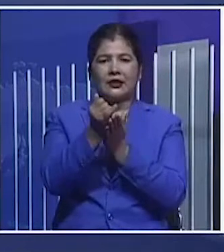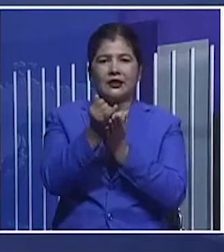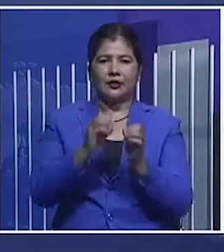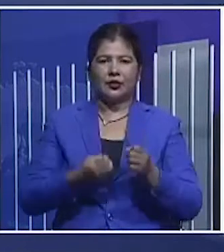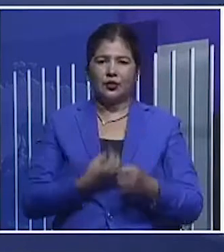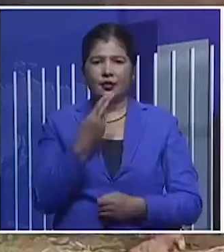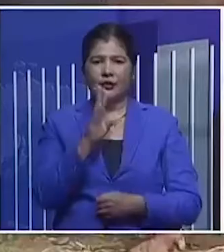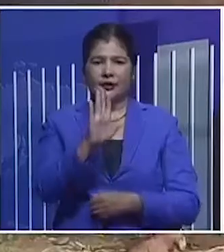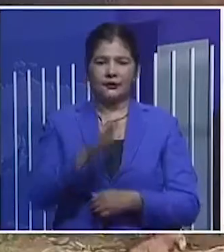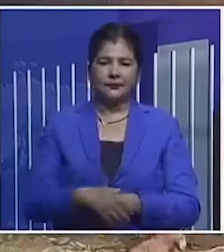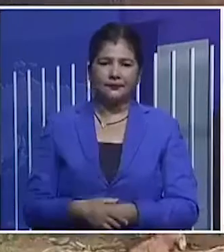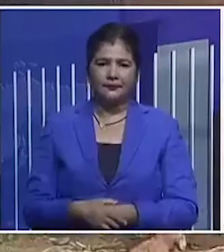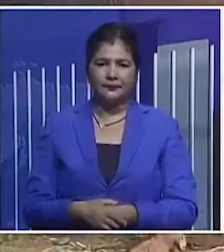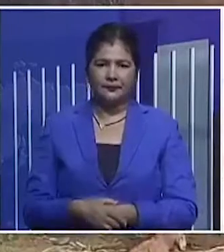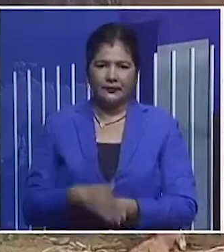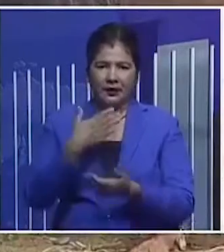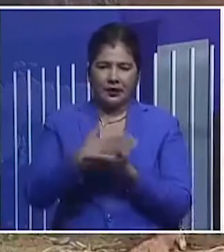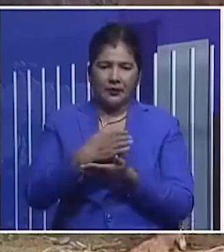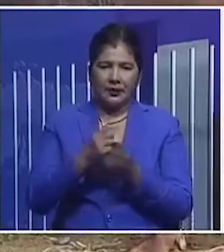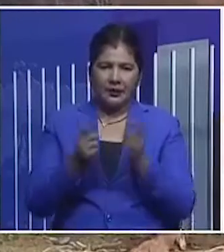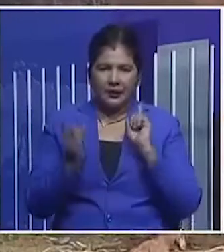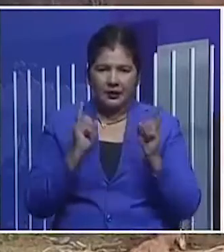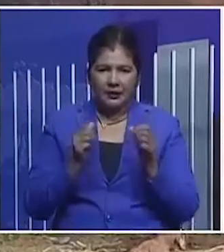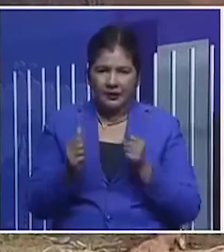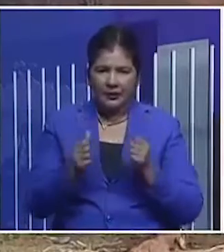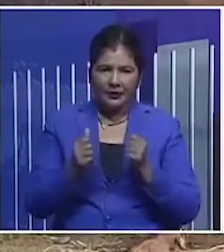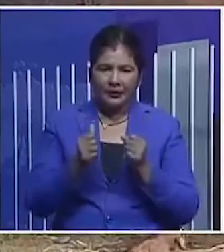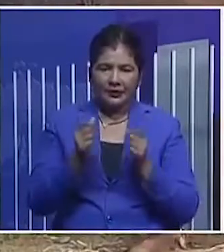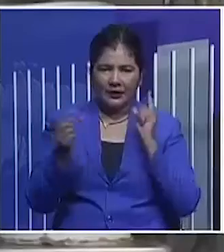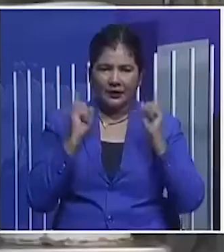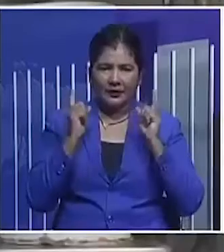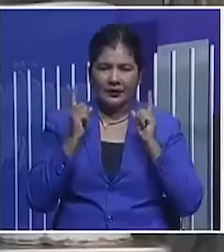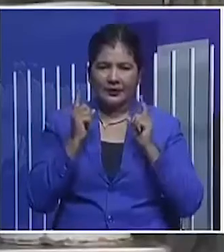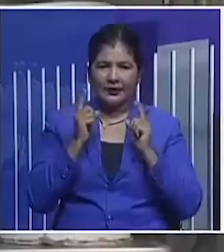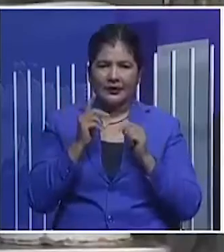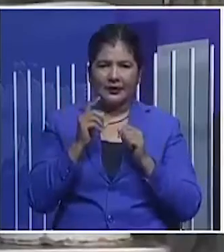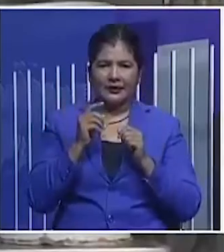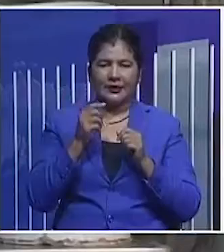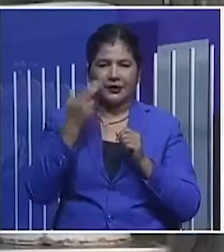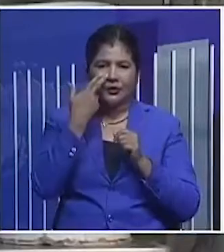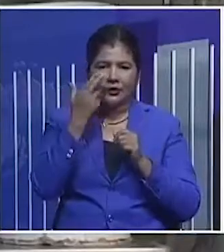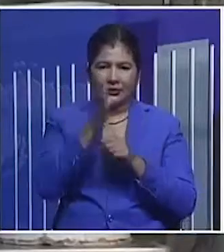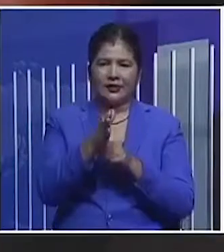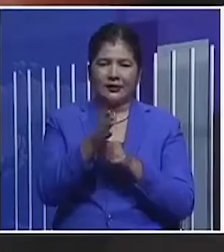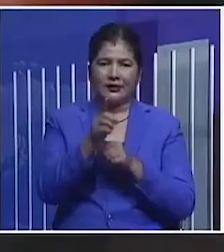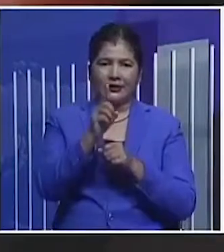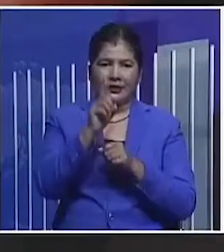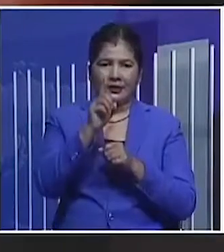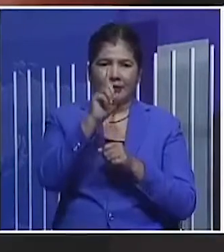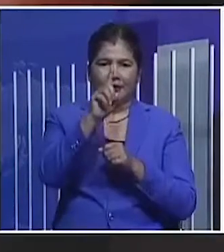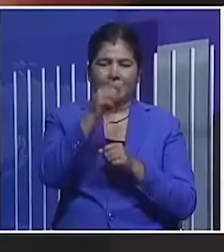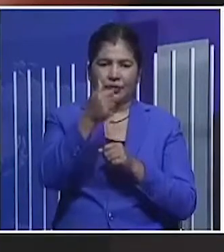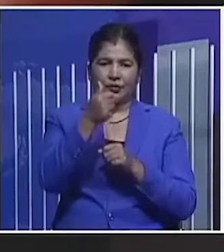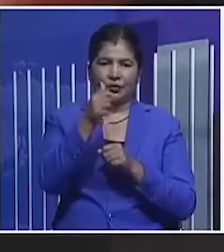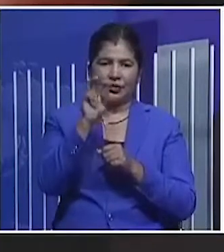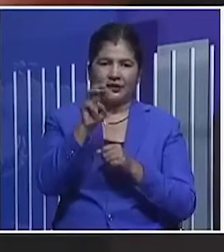भएका छन्। लम्बिनी नगरपालिका वडा नम्बर 3 टिकलीगढ निवासी उमिरपाल चौधरीले यो एक वर्षमा 16,831 लिटर